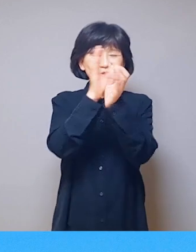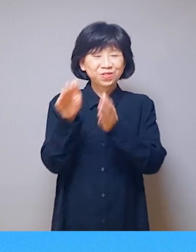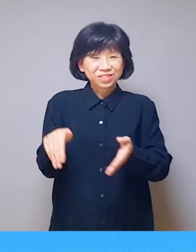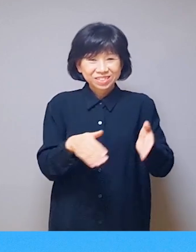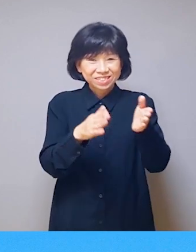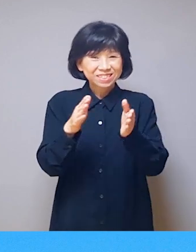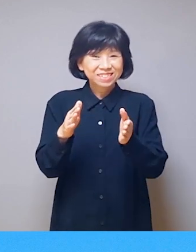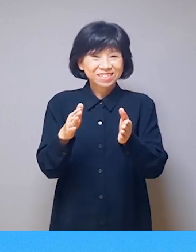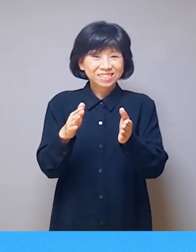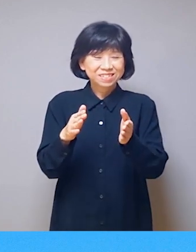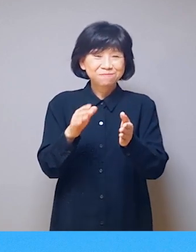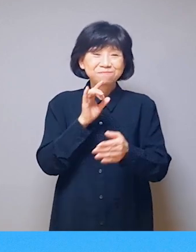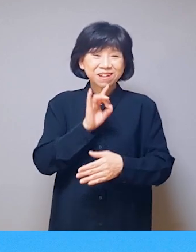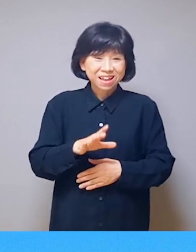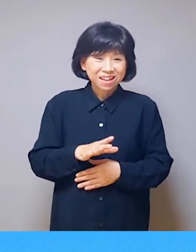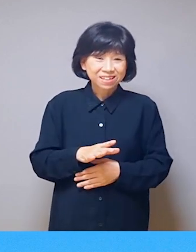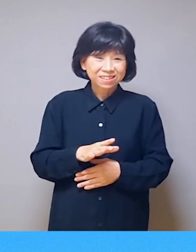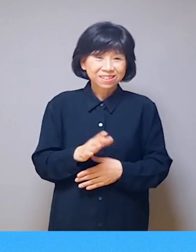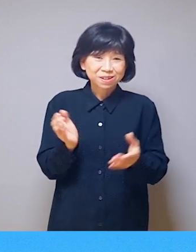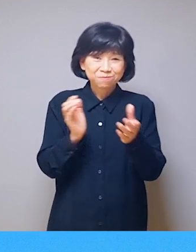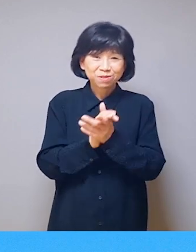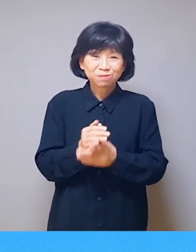안 하거든. 네.